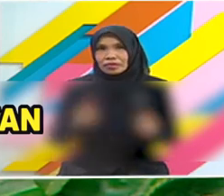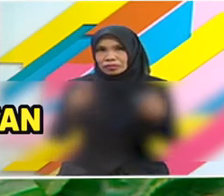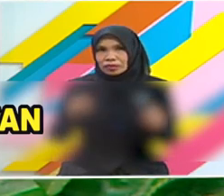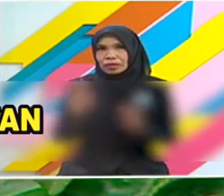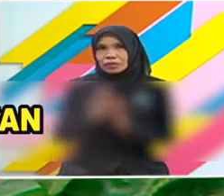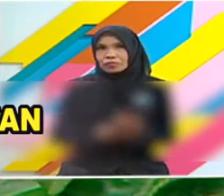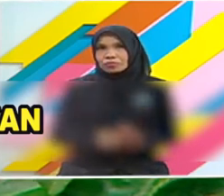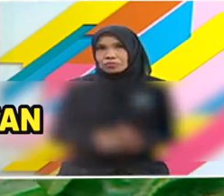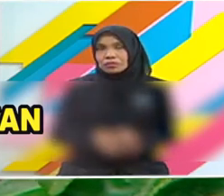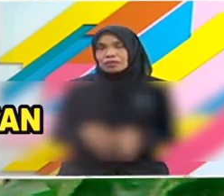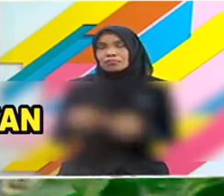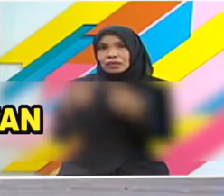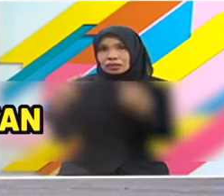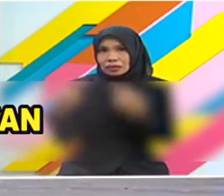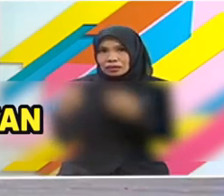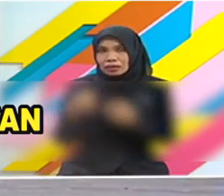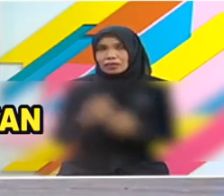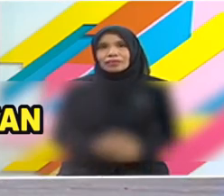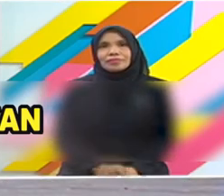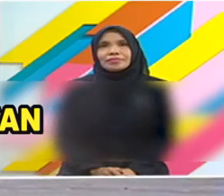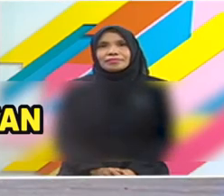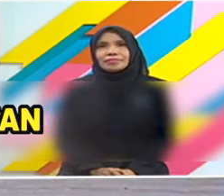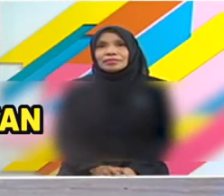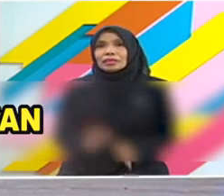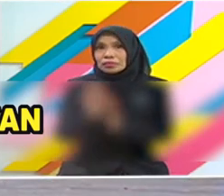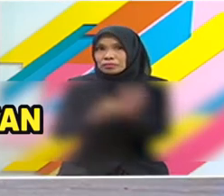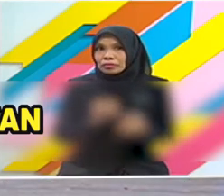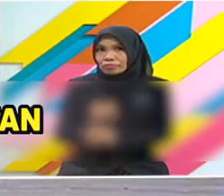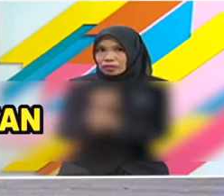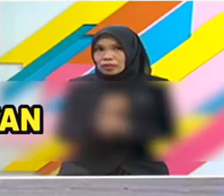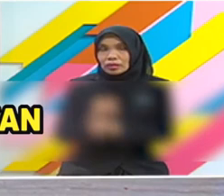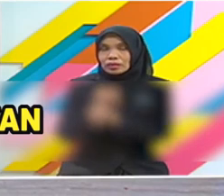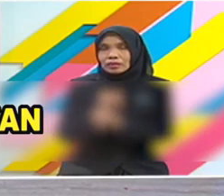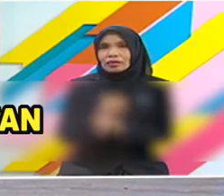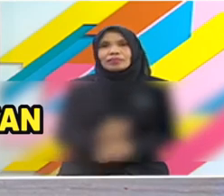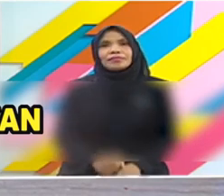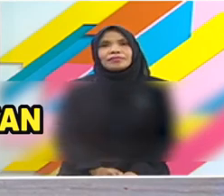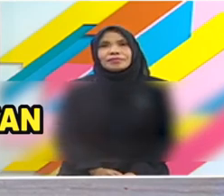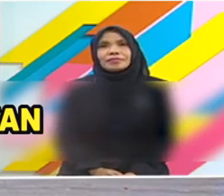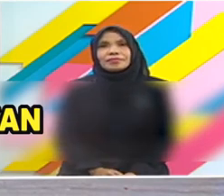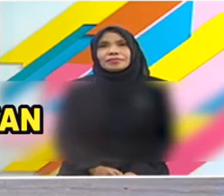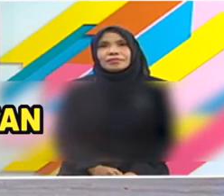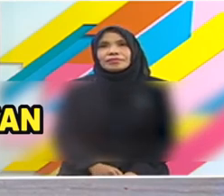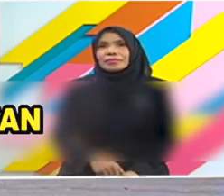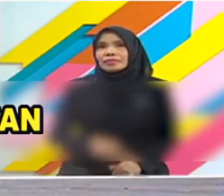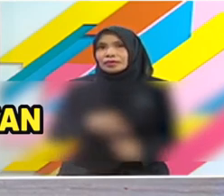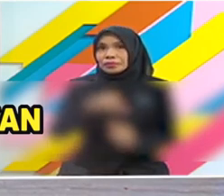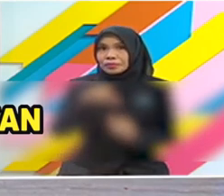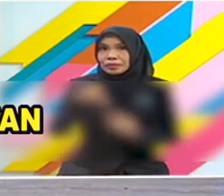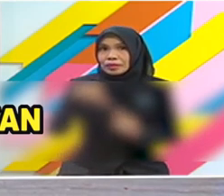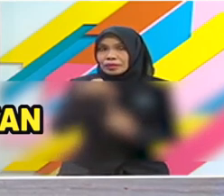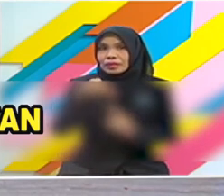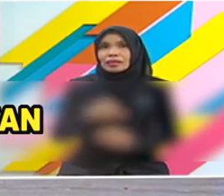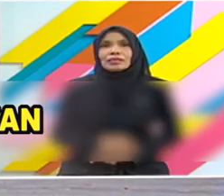mengendalikan air panas. Baiklah, hati-hati ya adik-adik kalau pegang cawan yang ada air panas ni, Cikgu. Ya, betul. Okey.